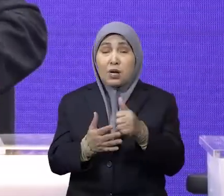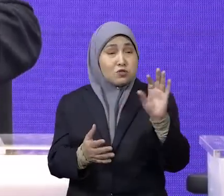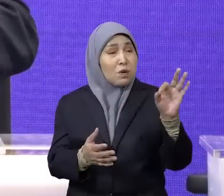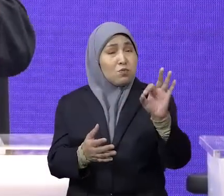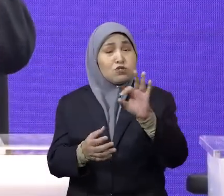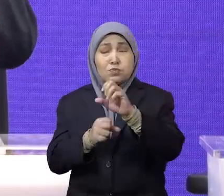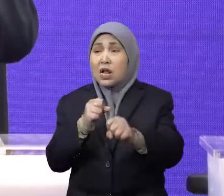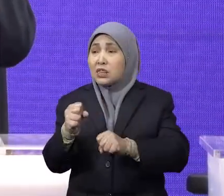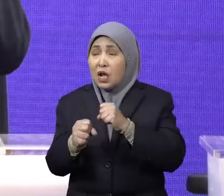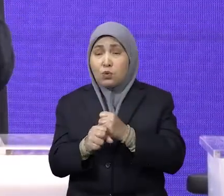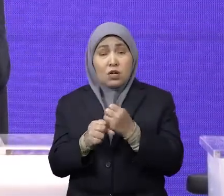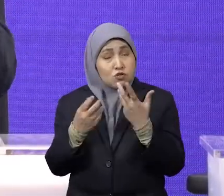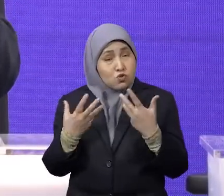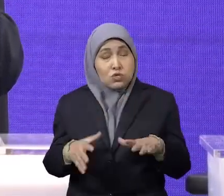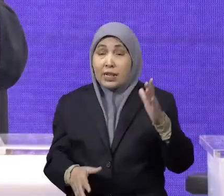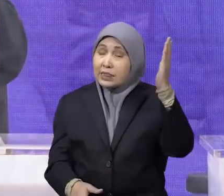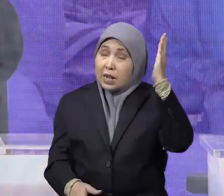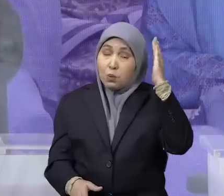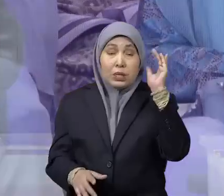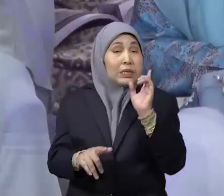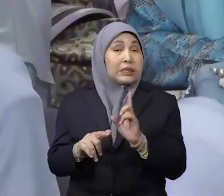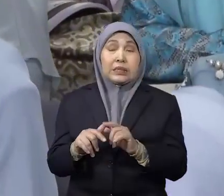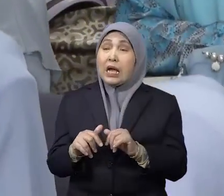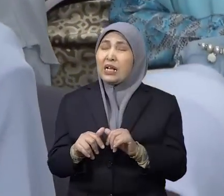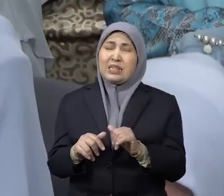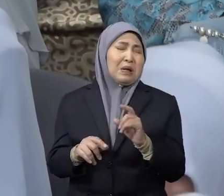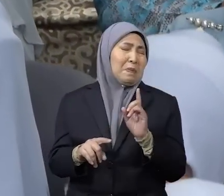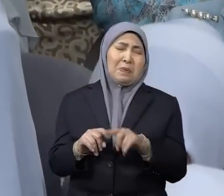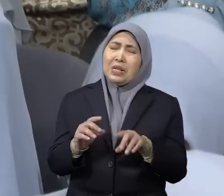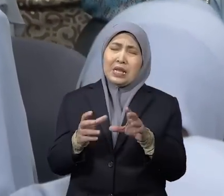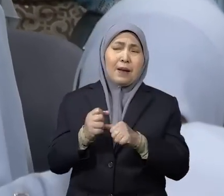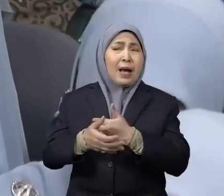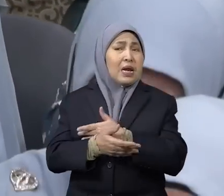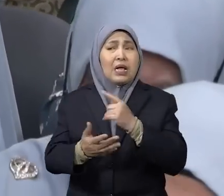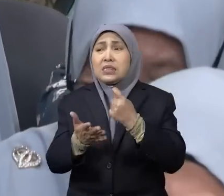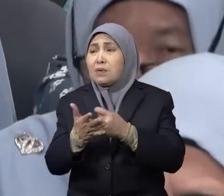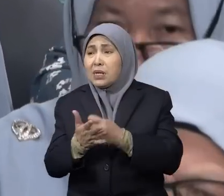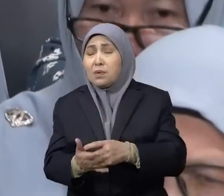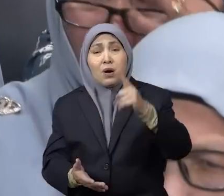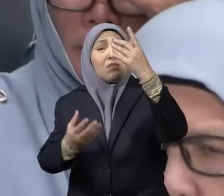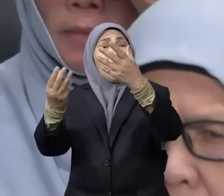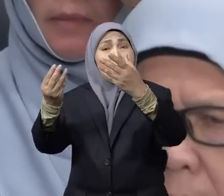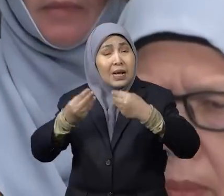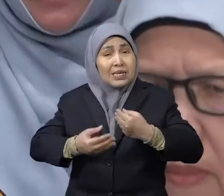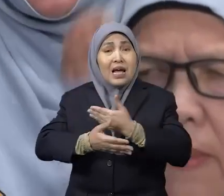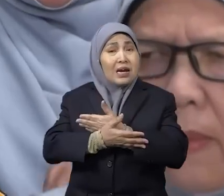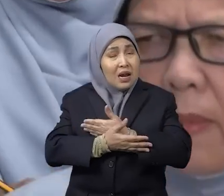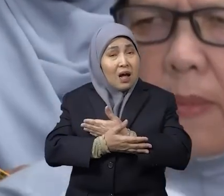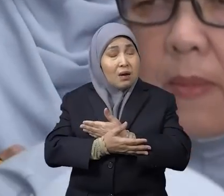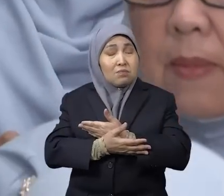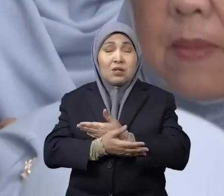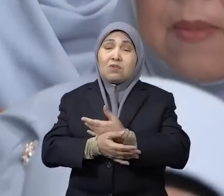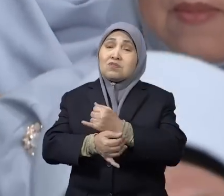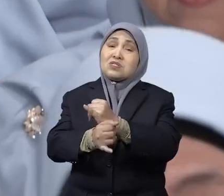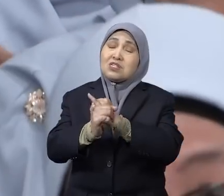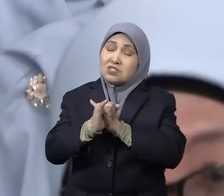tahun. Maknanya dia pun dah tahu dah yang dia tak mustahil dia nak dapat anak. Tiba-tiba Allah Ta'ala kurniakan dia anak atas perkenan